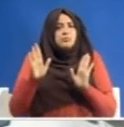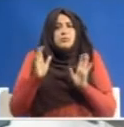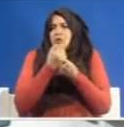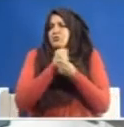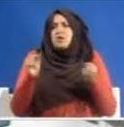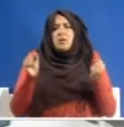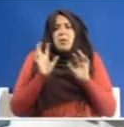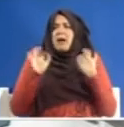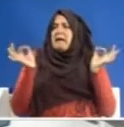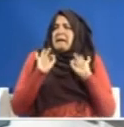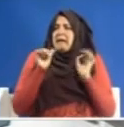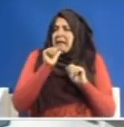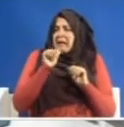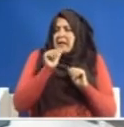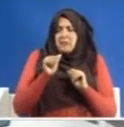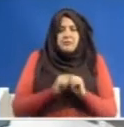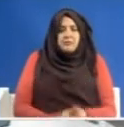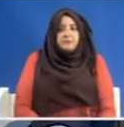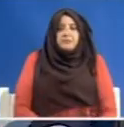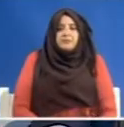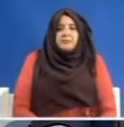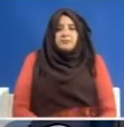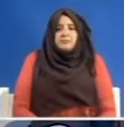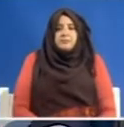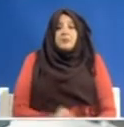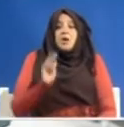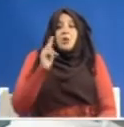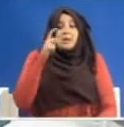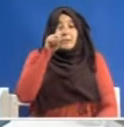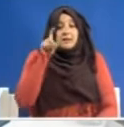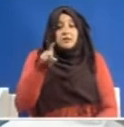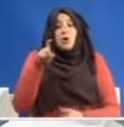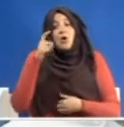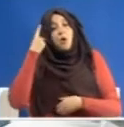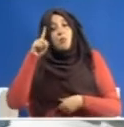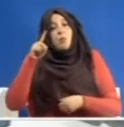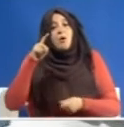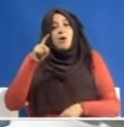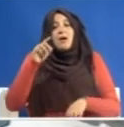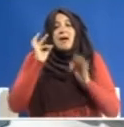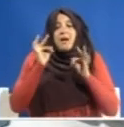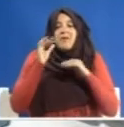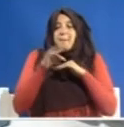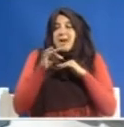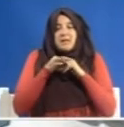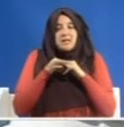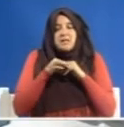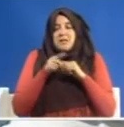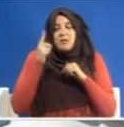عنها مرفوع، لا شيء عليها إطلاقا. نعم. سؤالها الثاني عن زوجها، نعم، وعن تهاونه في